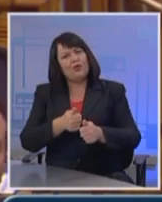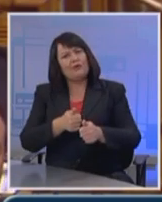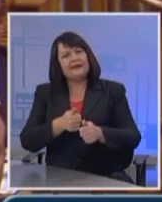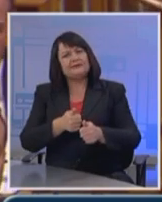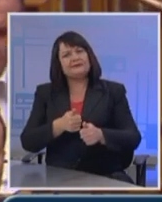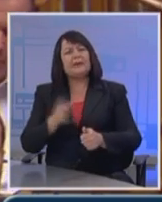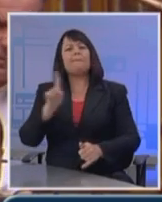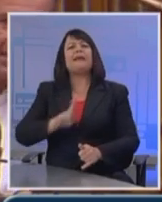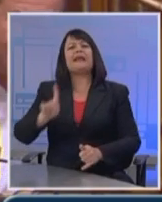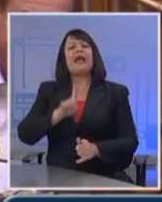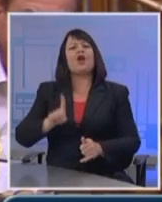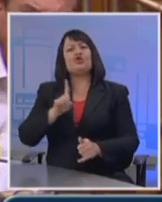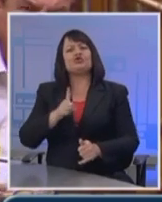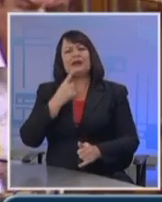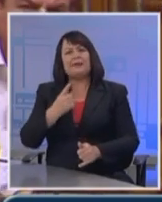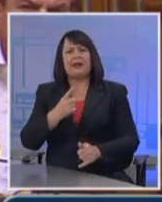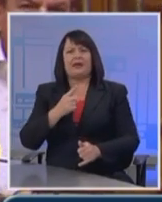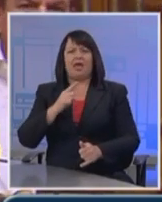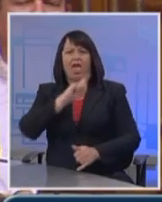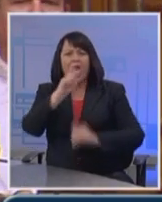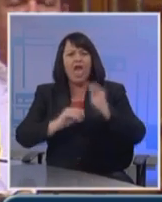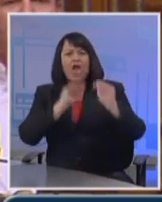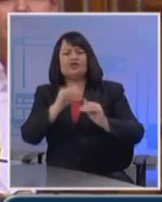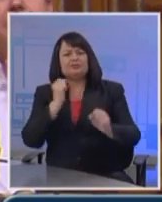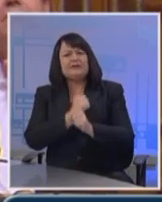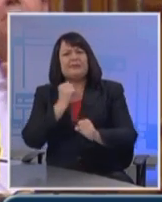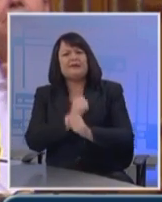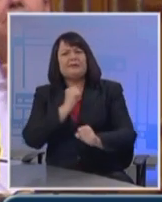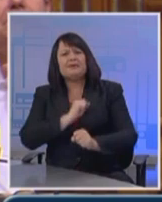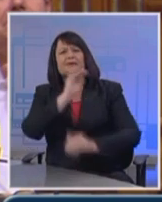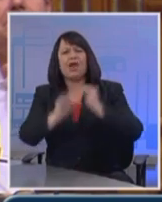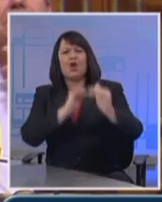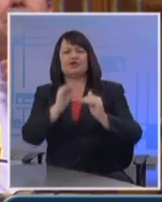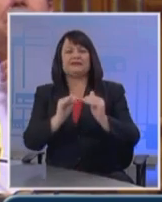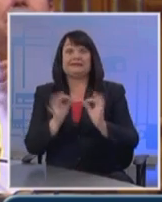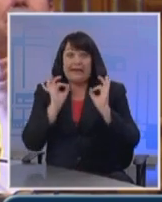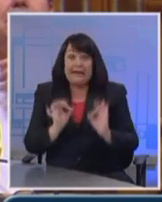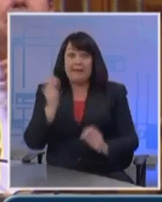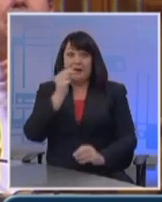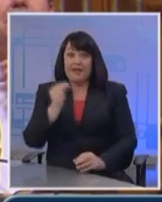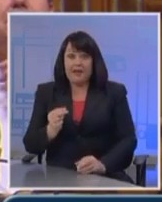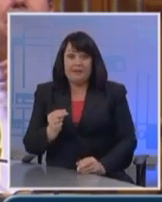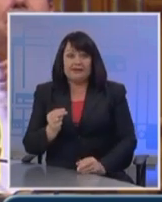κύριο Μητσοτάκη στις επίμονες ερωτήσεις που αφορούσαν πολύ συγκεκριμένα ζητήματα,